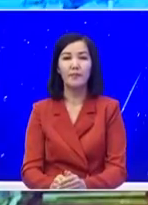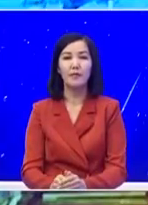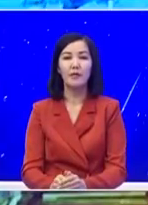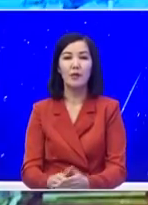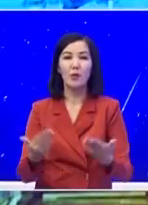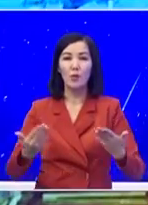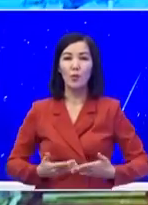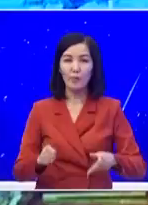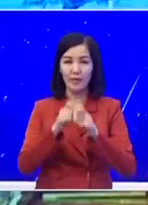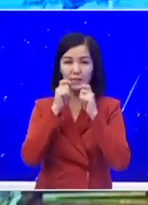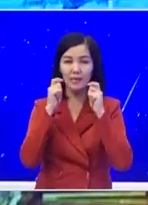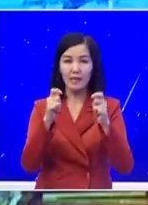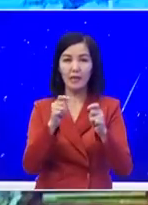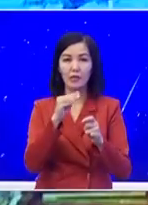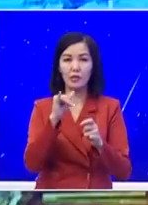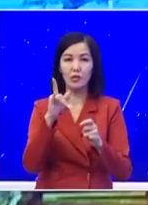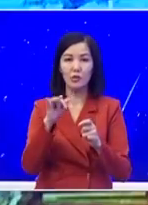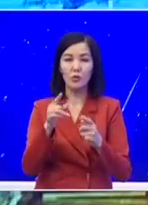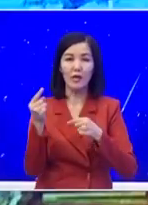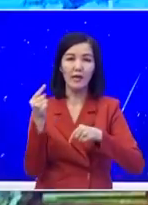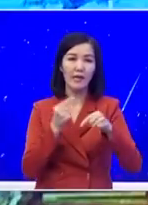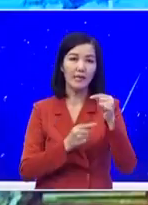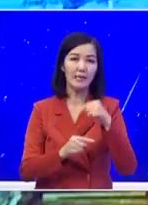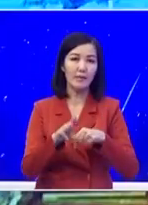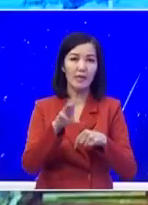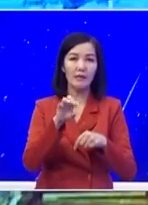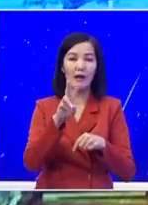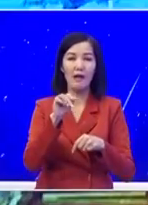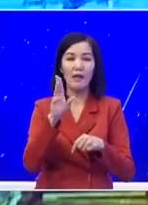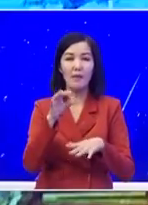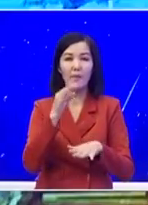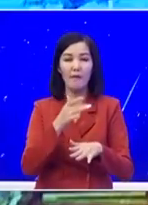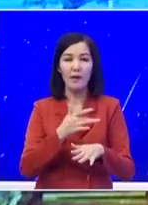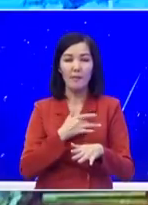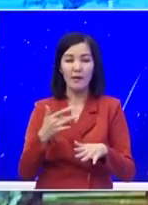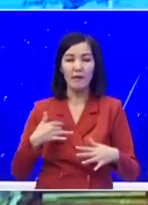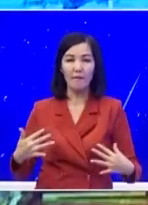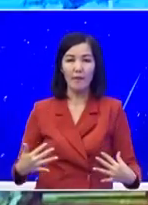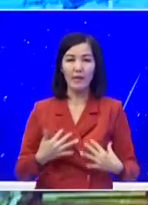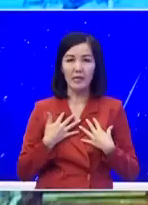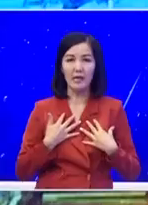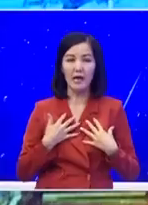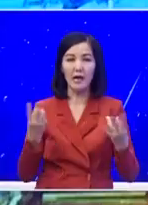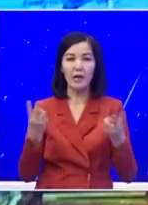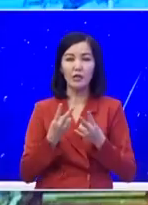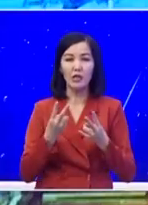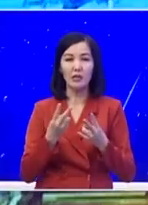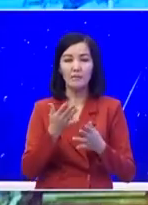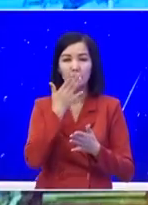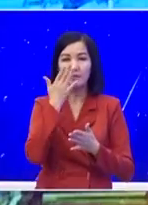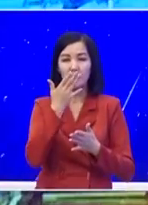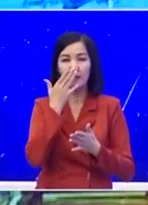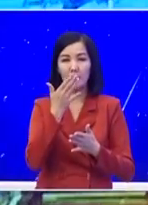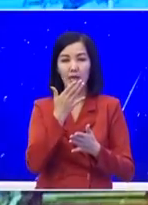Өмір сыйлаңыз. Жетісулық кәсіпкер Дәурен Тәліпов пневмониямен шалдыққандар үшін қажетті қат оттегі аппараттарын алу үшін